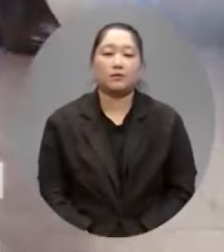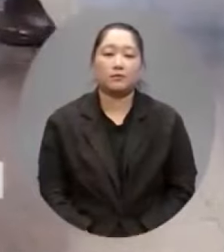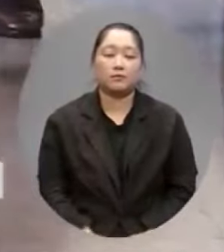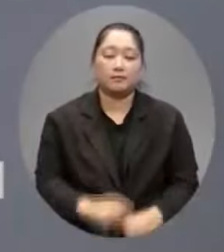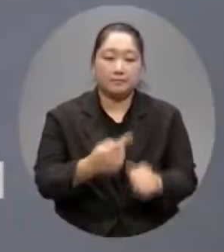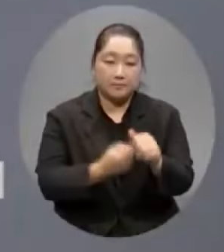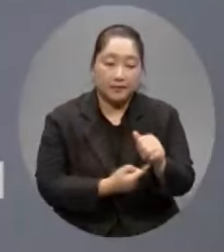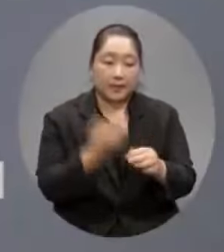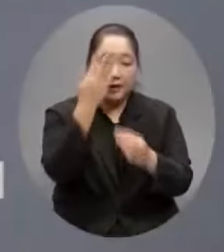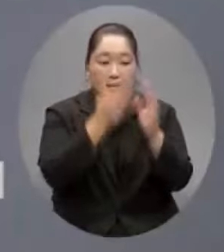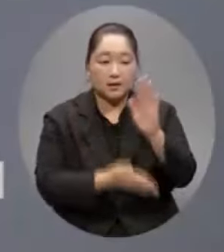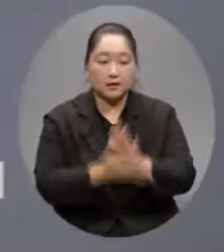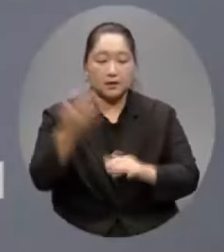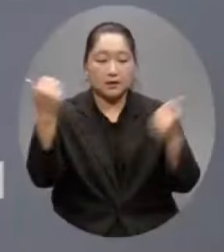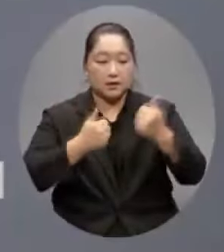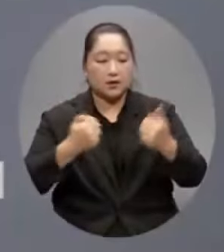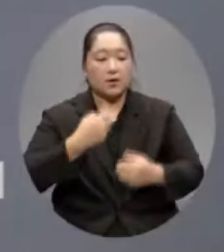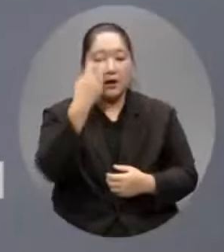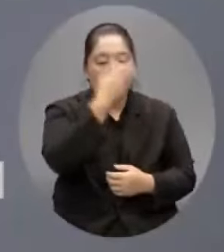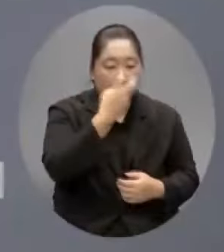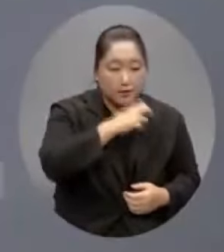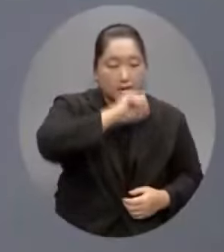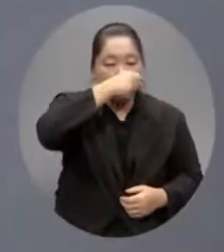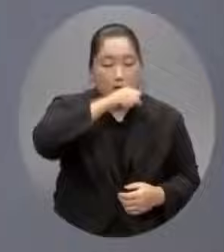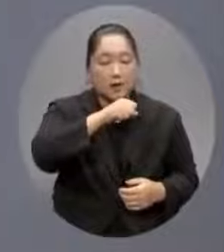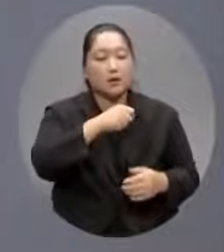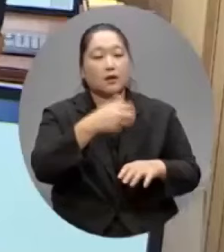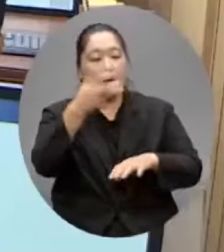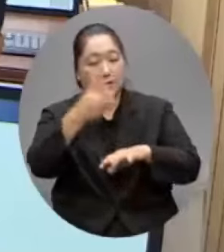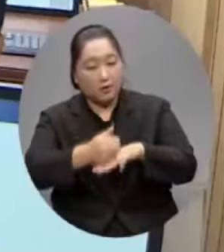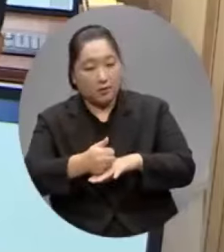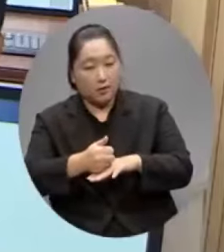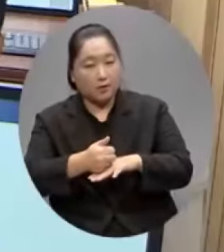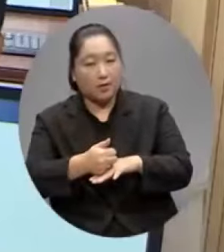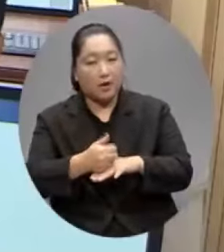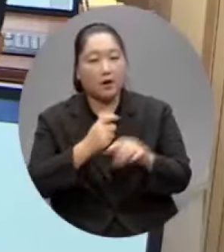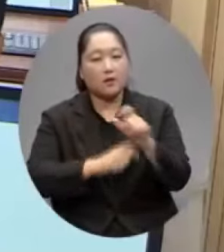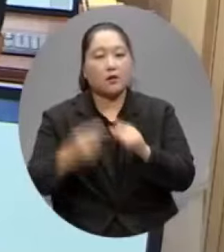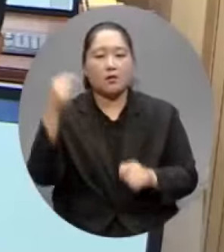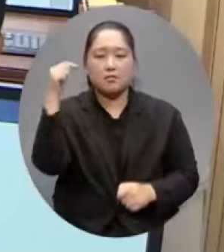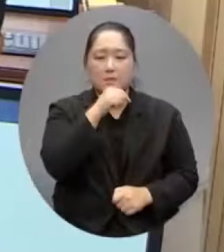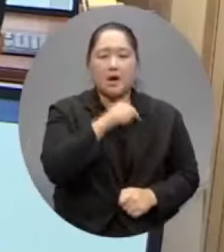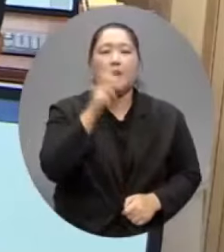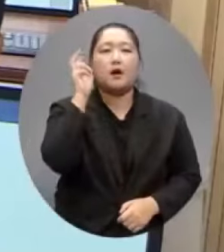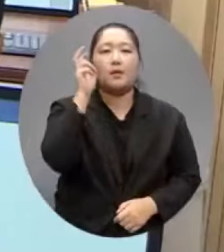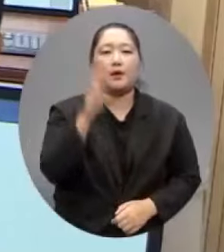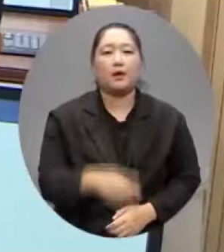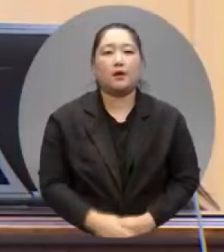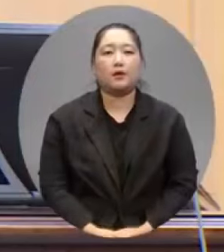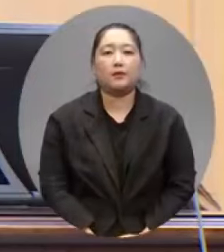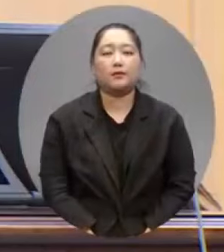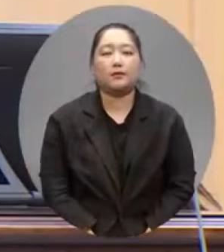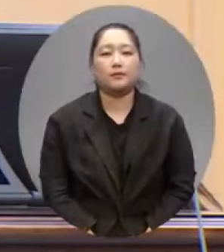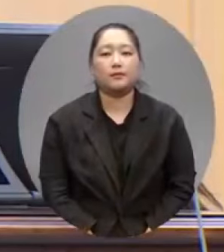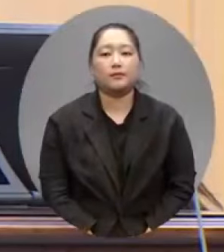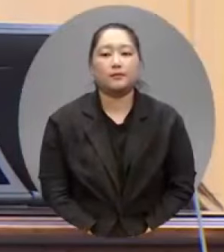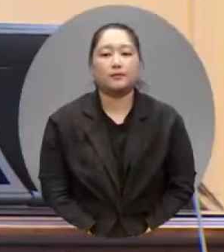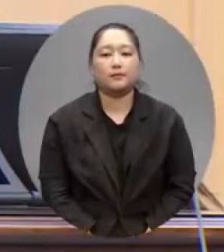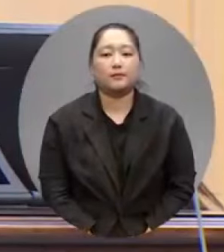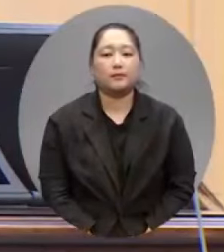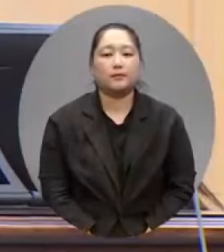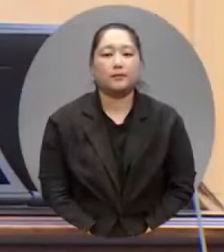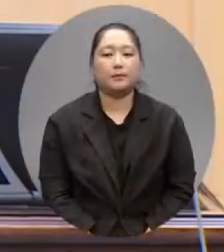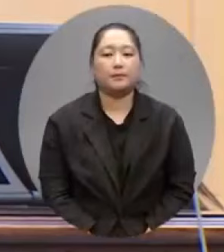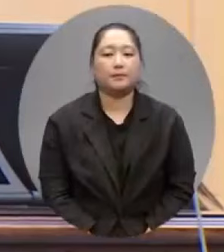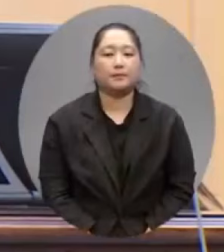따라 앞으로 시의회 행정사무감사와 예산집행점검 등의 강도는 더욱 강해질 전망입니다. MBC